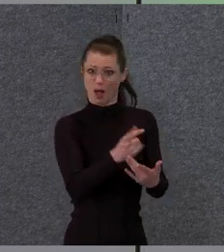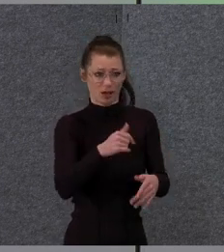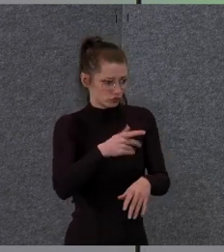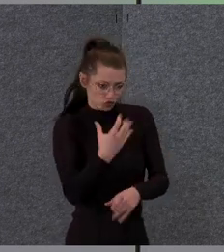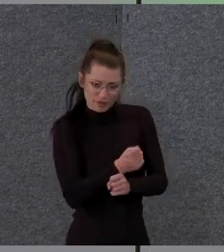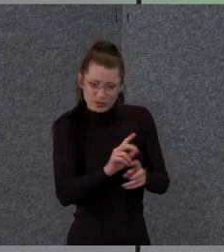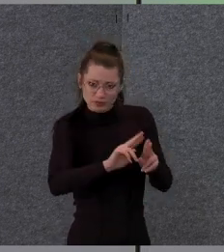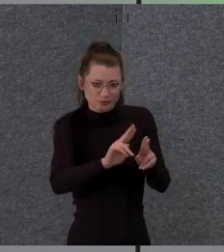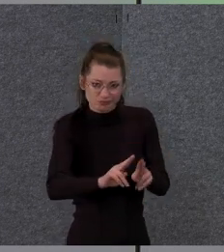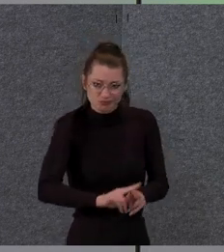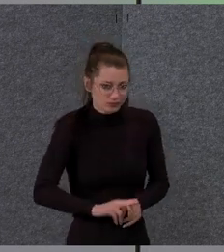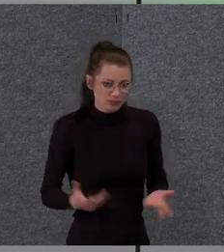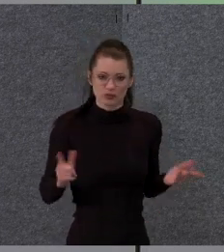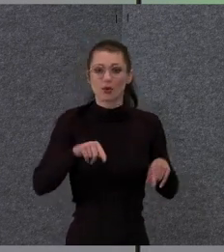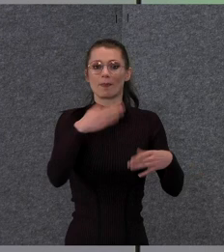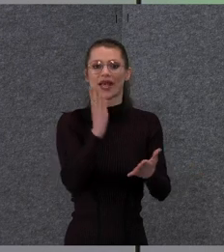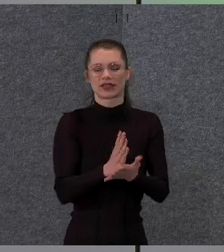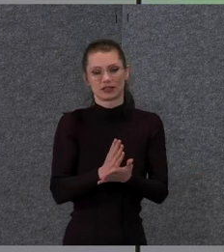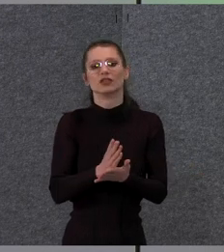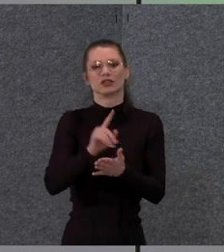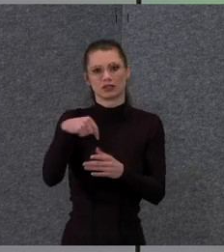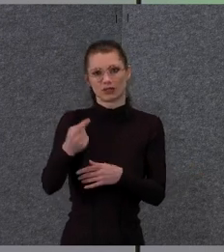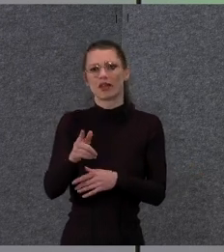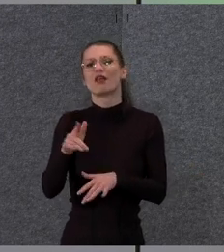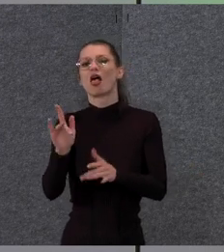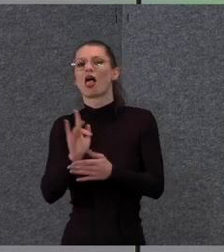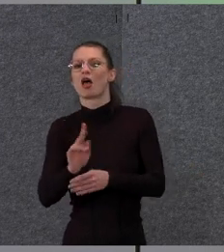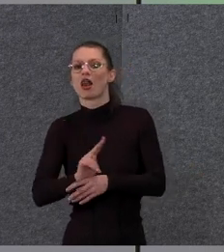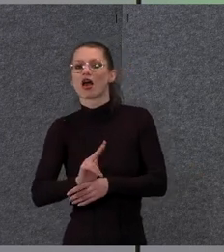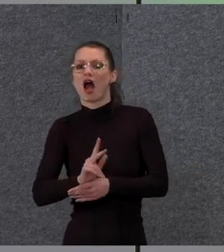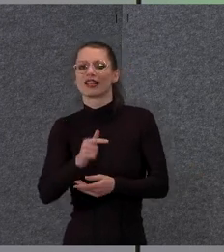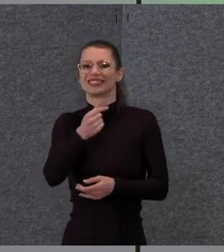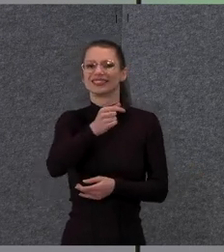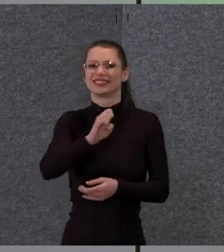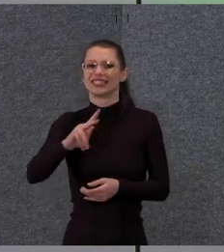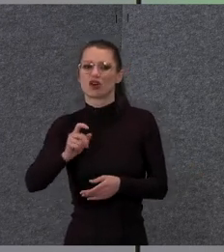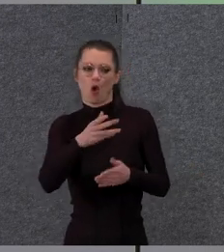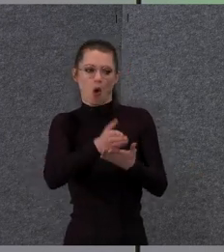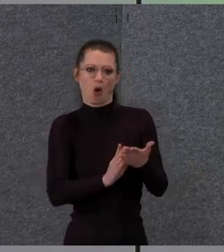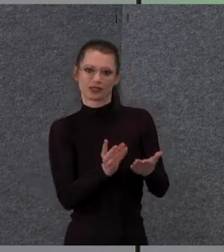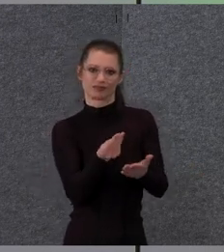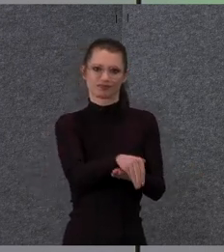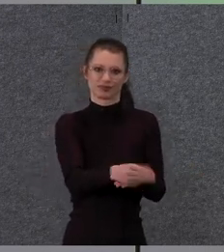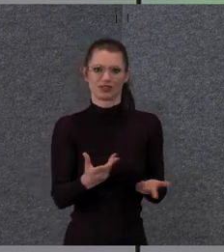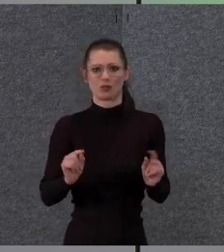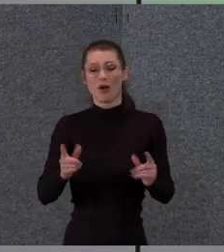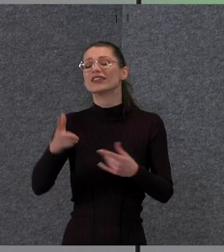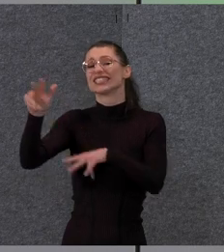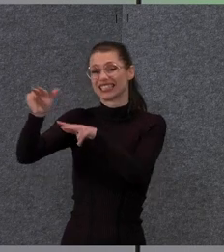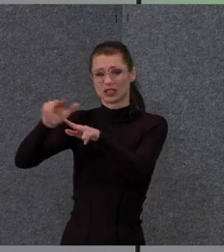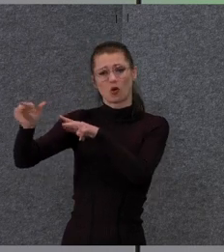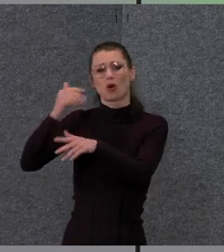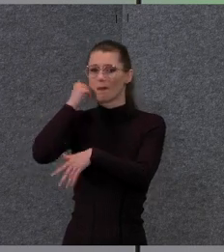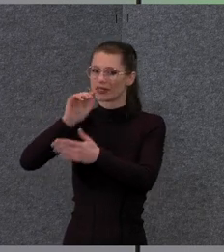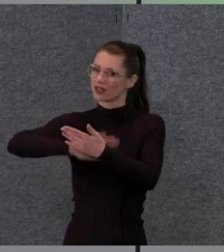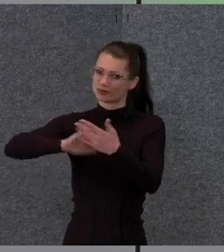renovieren und instand zu setzen und am Ende bauen sie sogar noch illegal gefälltes Teakholz ein. Es wird wirklich Zeit, dass wir diese Regierung ablösen und wir